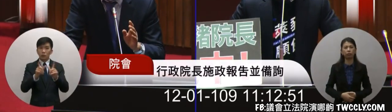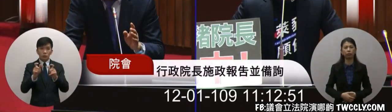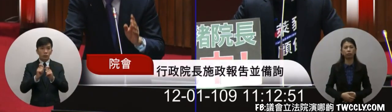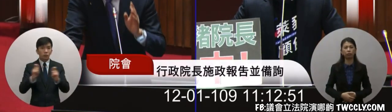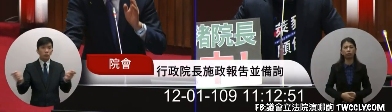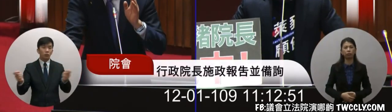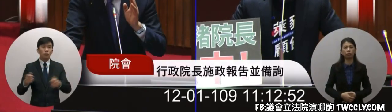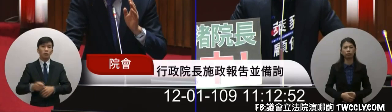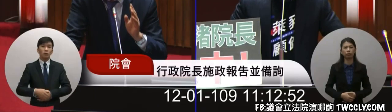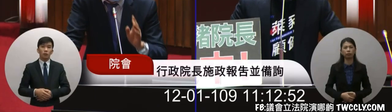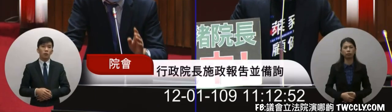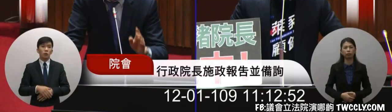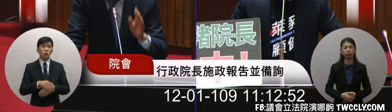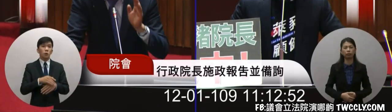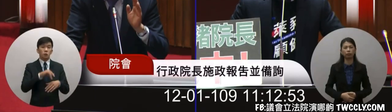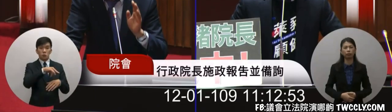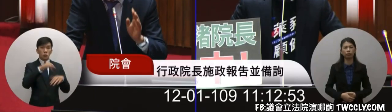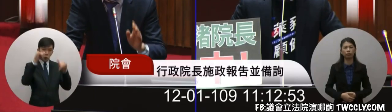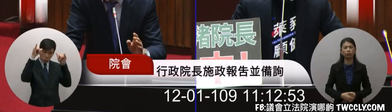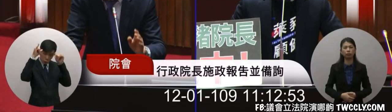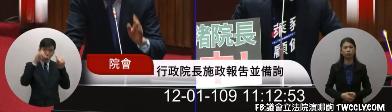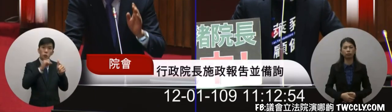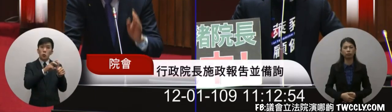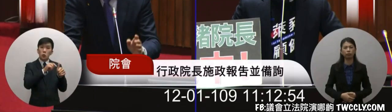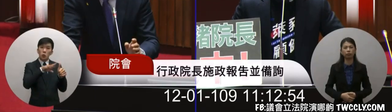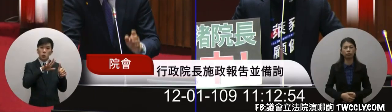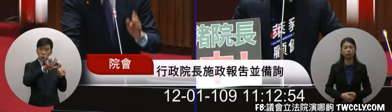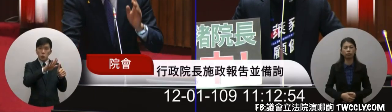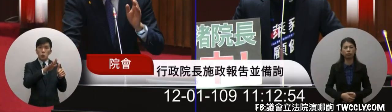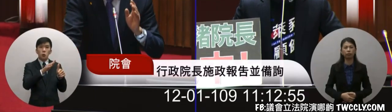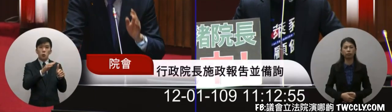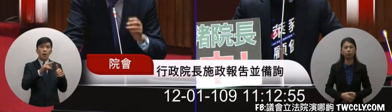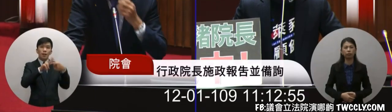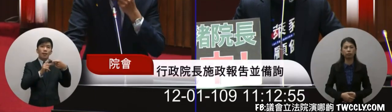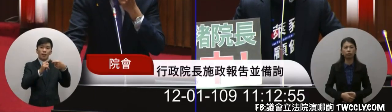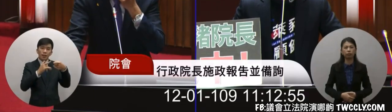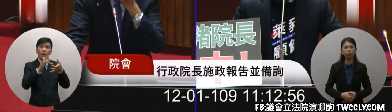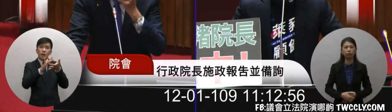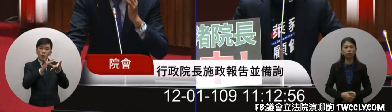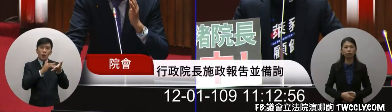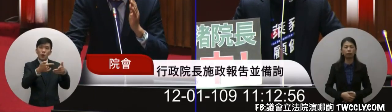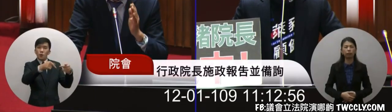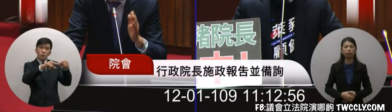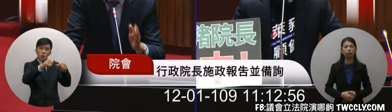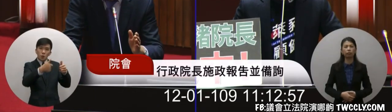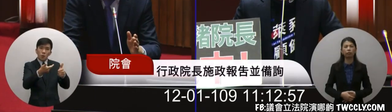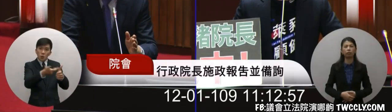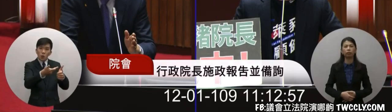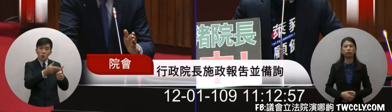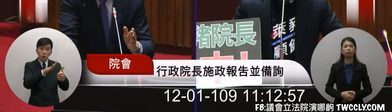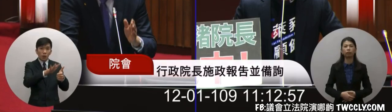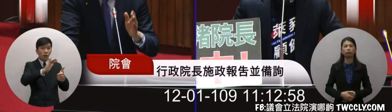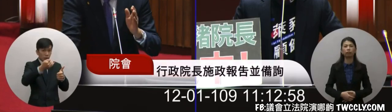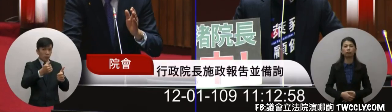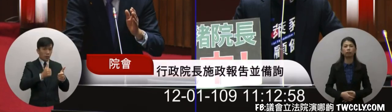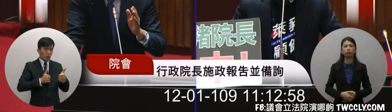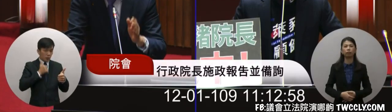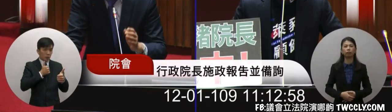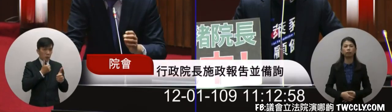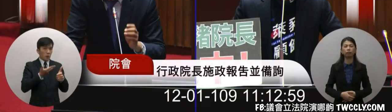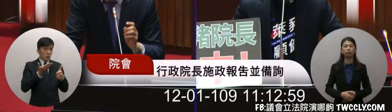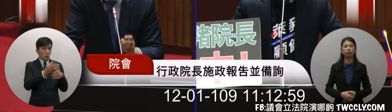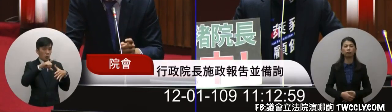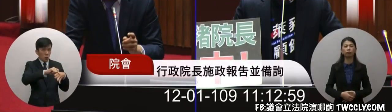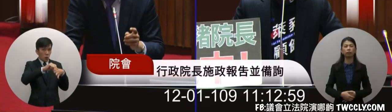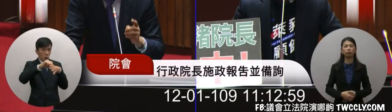分的牛肉是有用莱克多巴胺。这个用莱克多巴胺之后，不代表你在牛肉的检测上面会有所